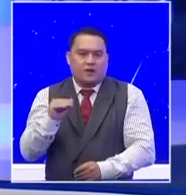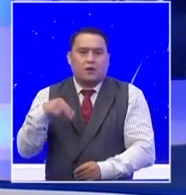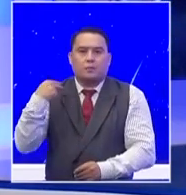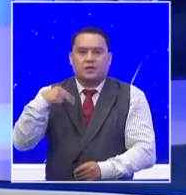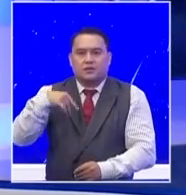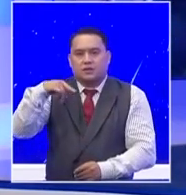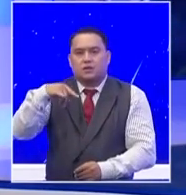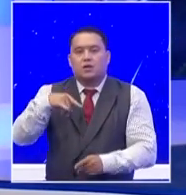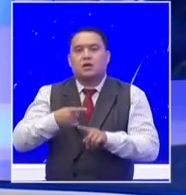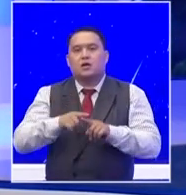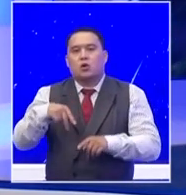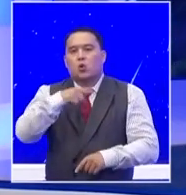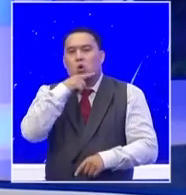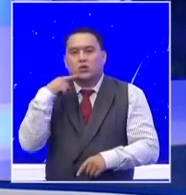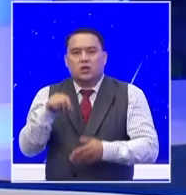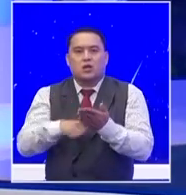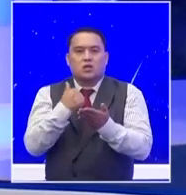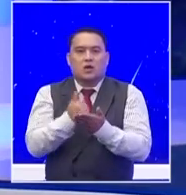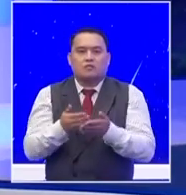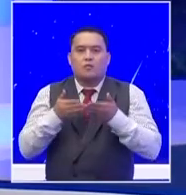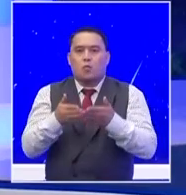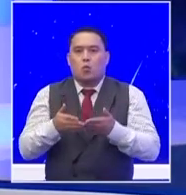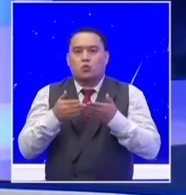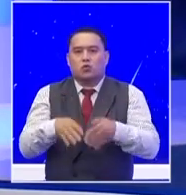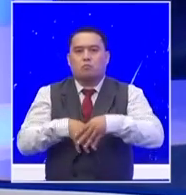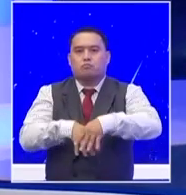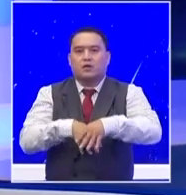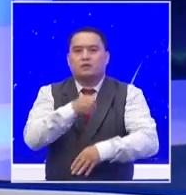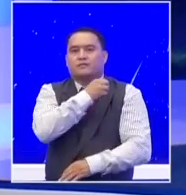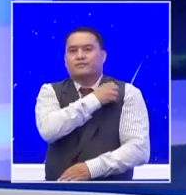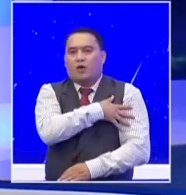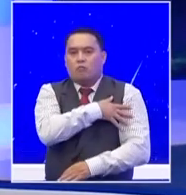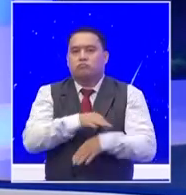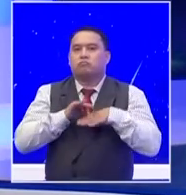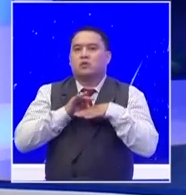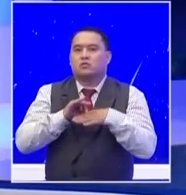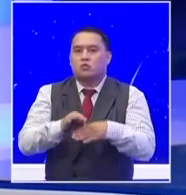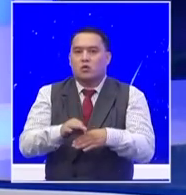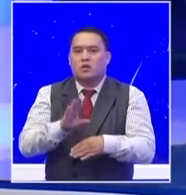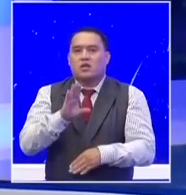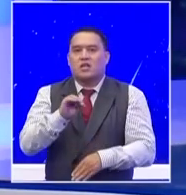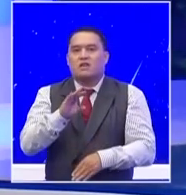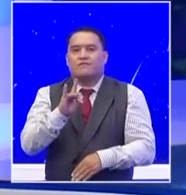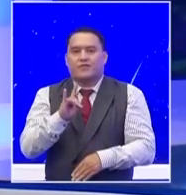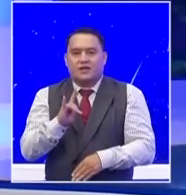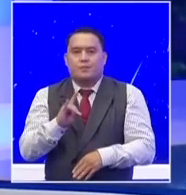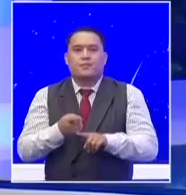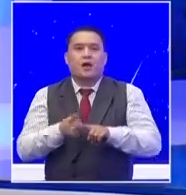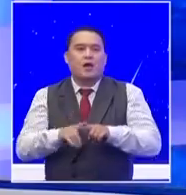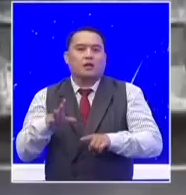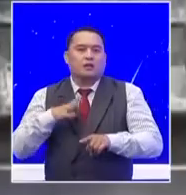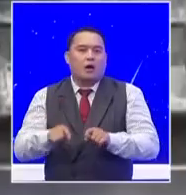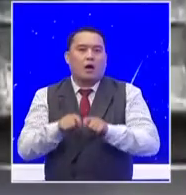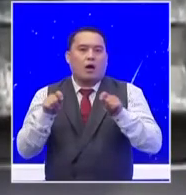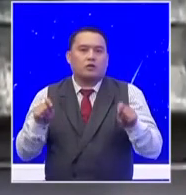президент России Владимир Путин принял главный военно-морской парад в Санкт-Петербурге, проходящий в акватории Невы. Открывая мероприятие,